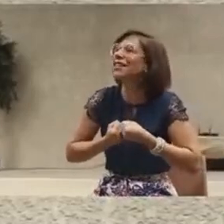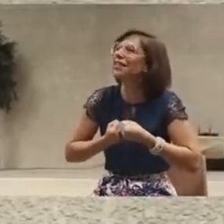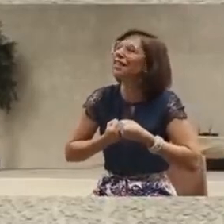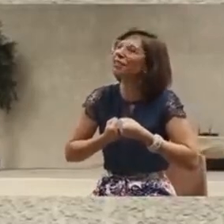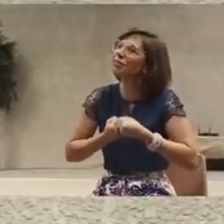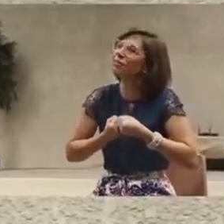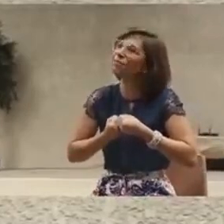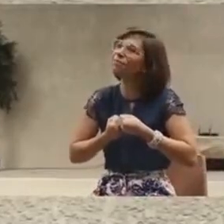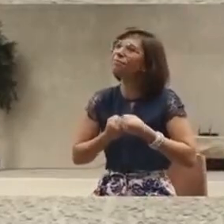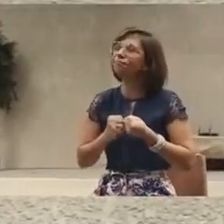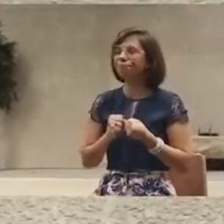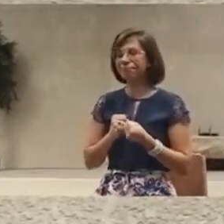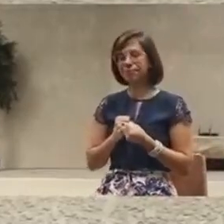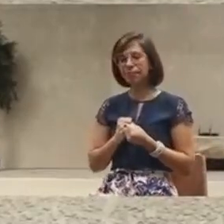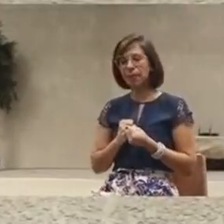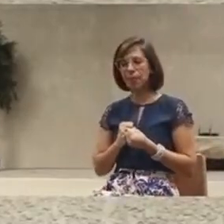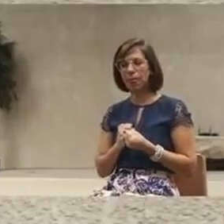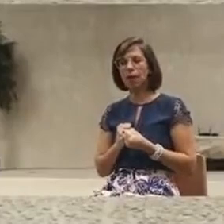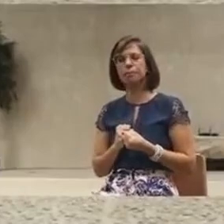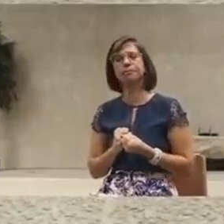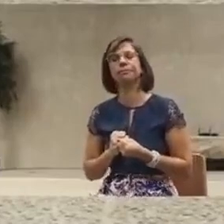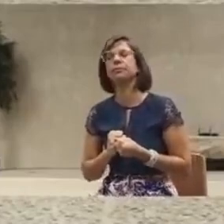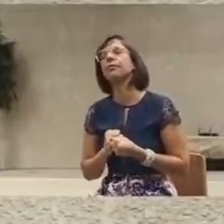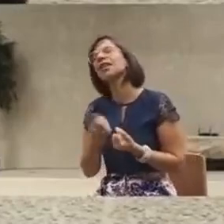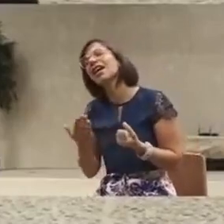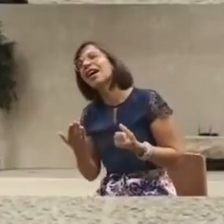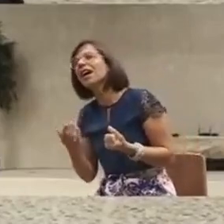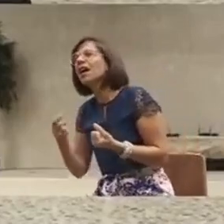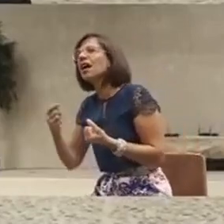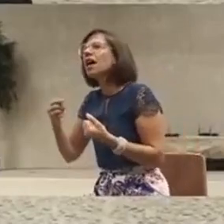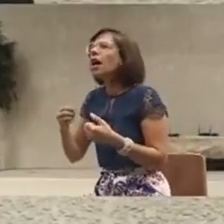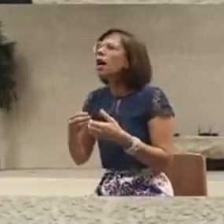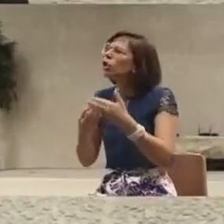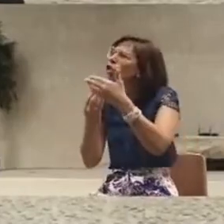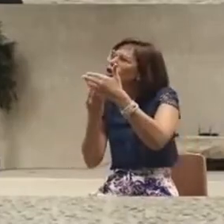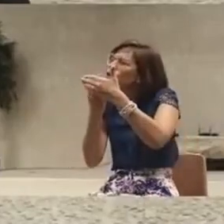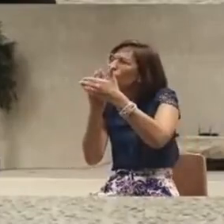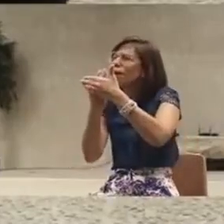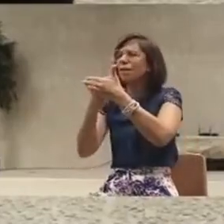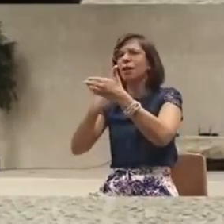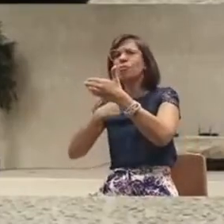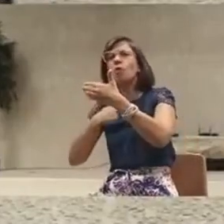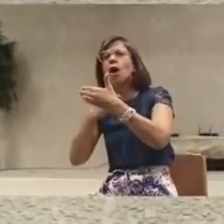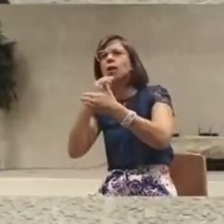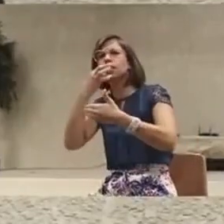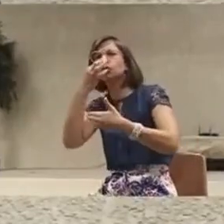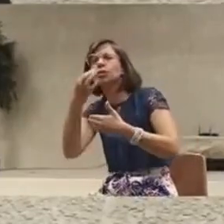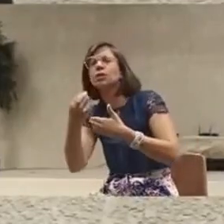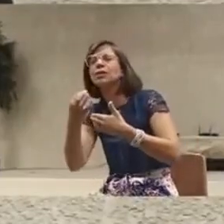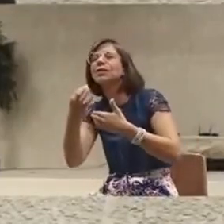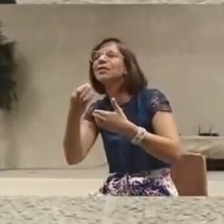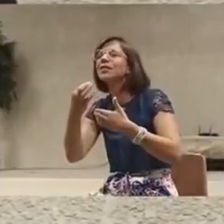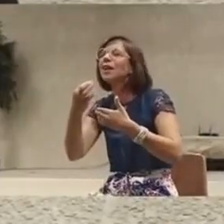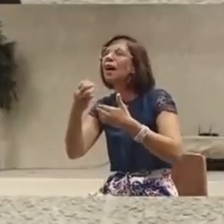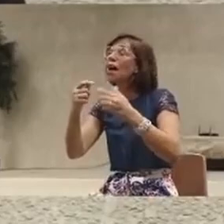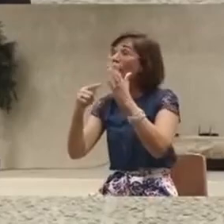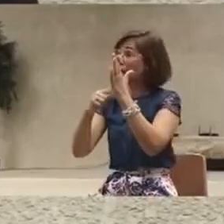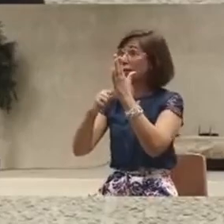parler de quelques points qu'il faut se rappeler quand on traverse le désert.